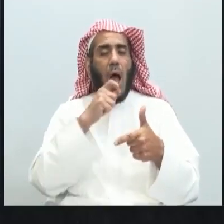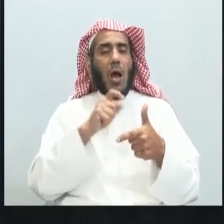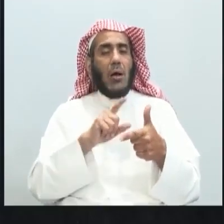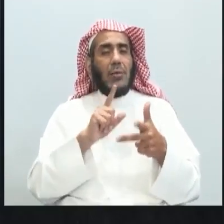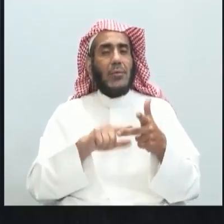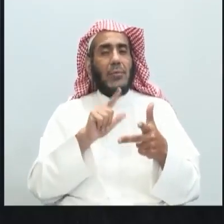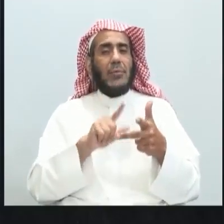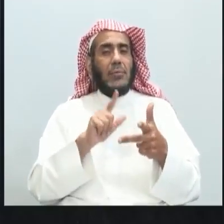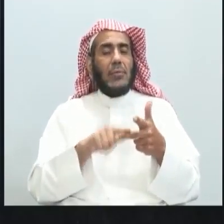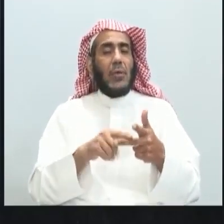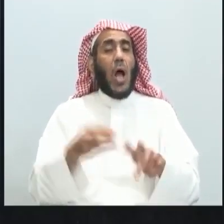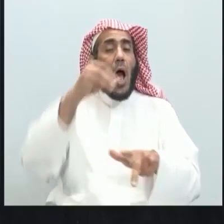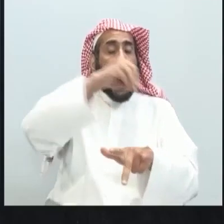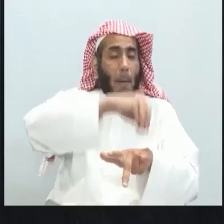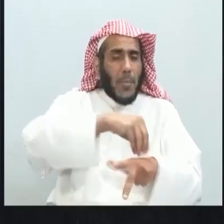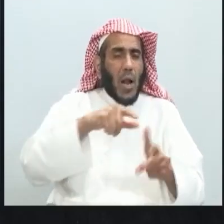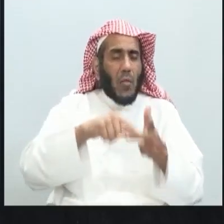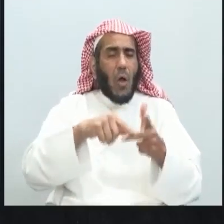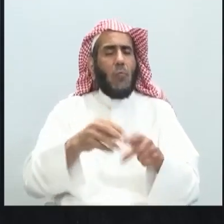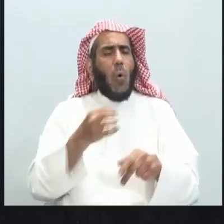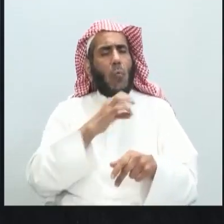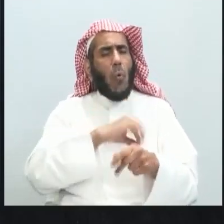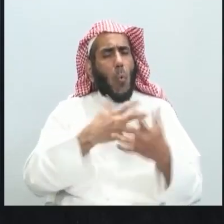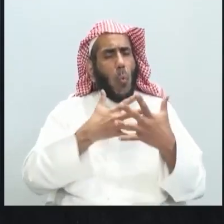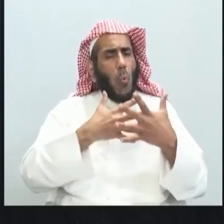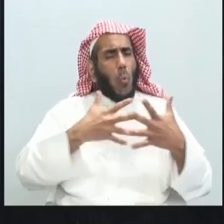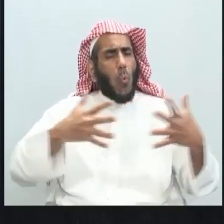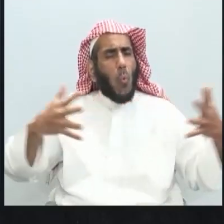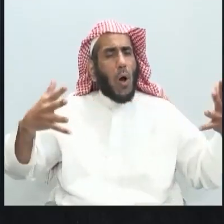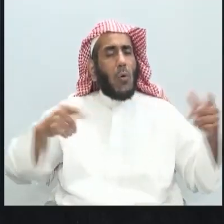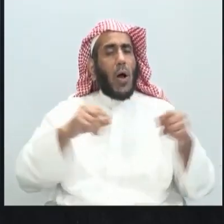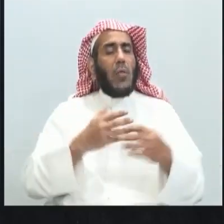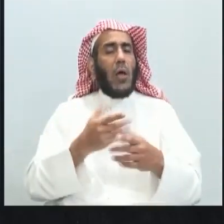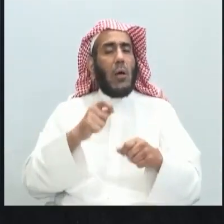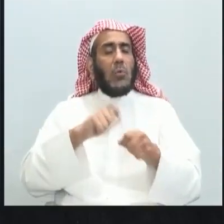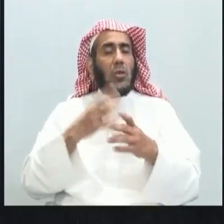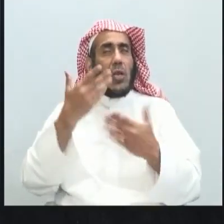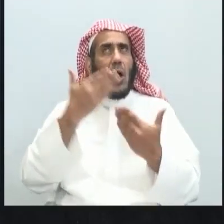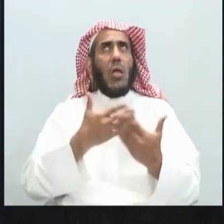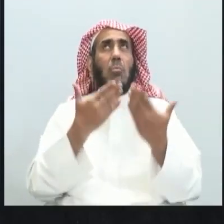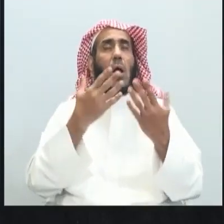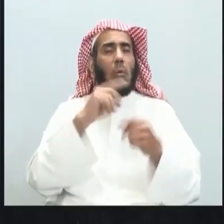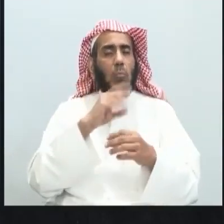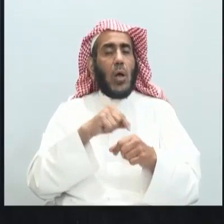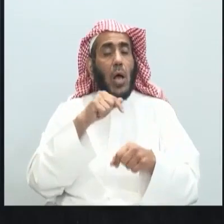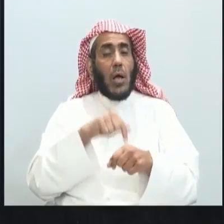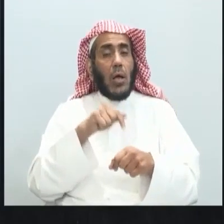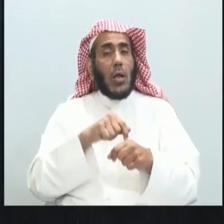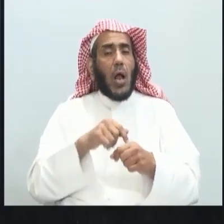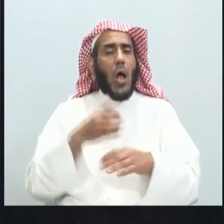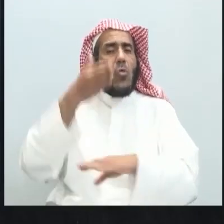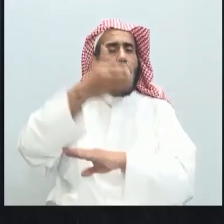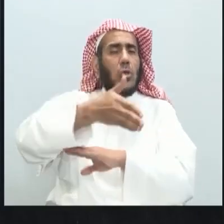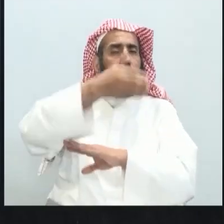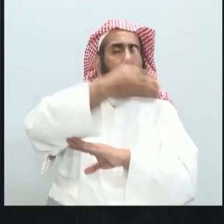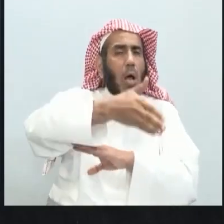وكذلك حمل الاثقال ففيها فوائد جمه وهذا من تسخير الله لنا هذا هذه هذه الجمال